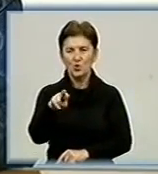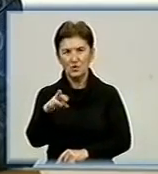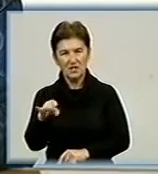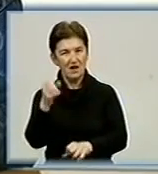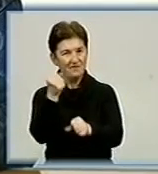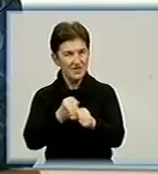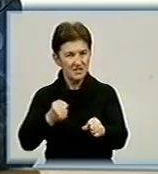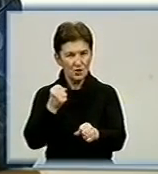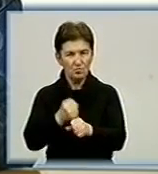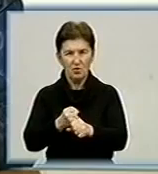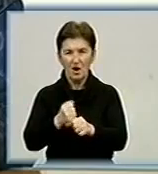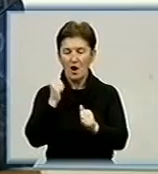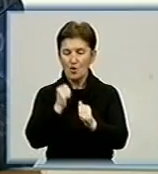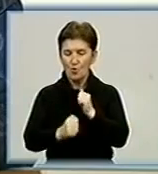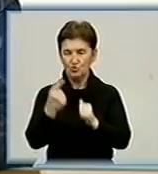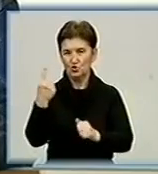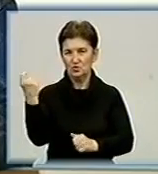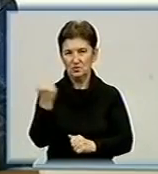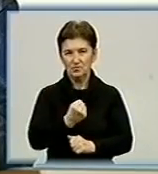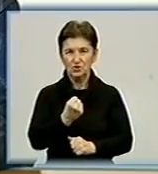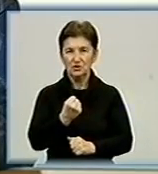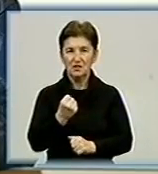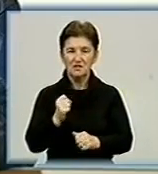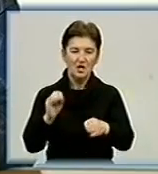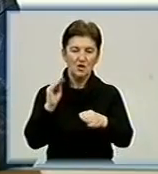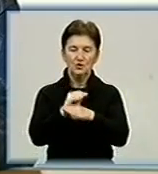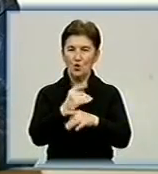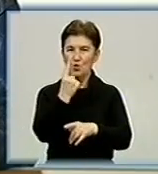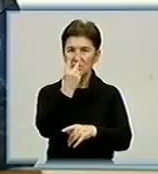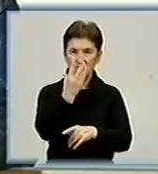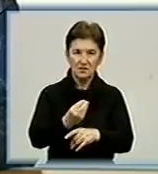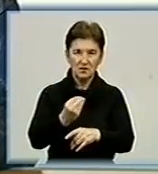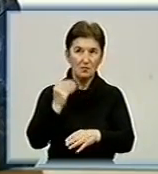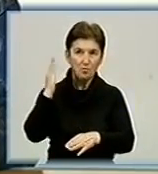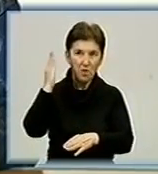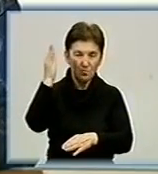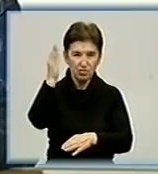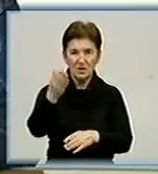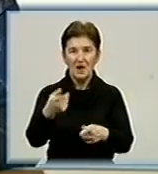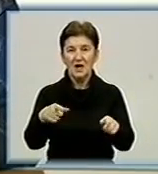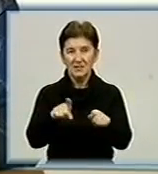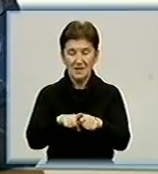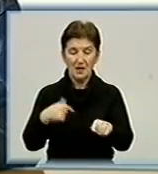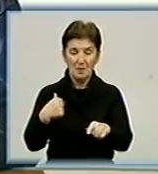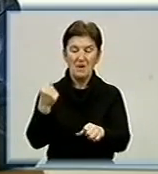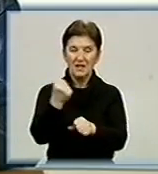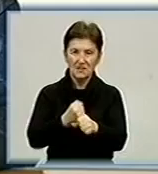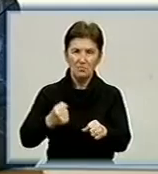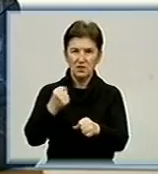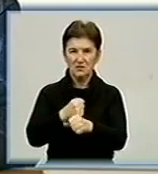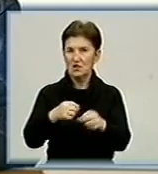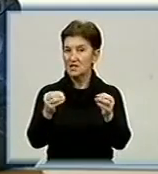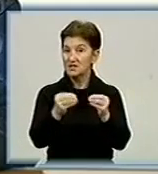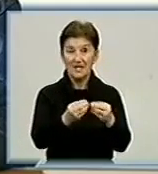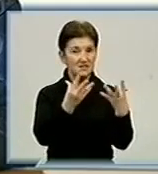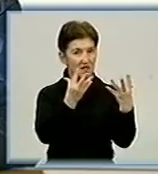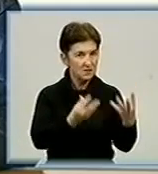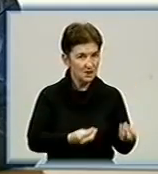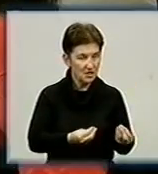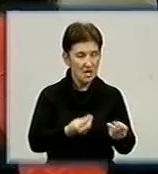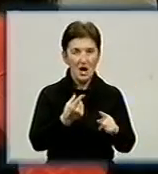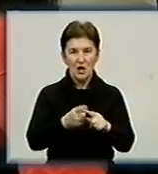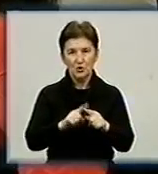кожен тиждень по одному дню майбутнього періоду. І так ми напрацювали 10 днів, тому